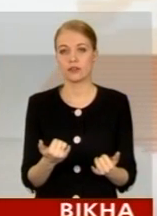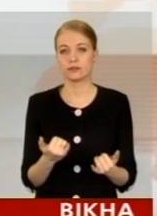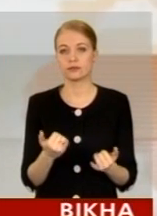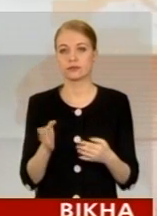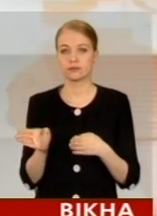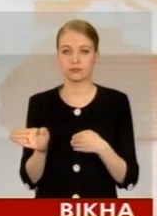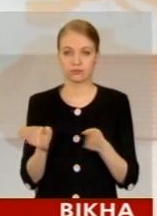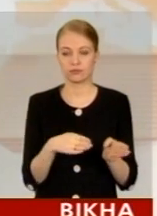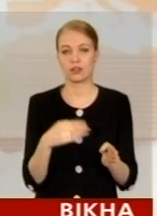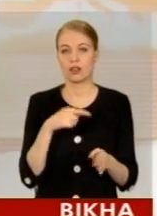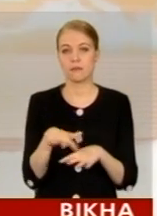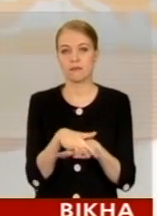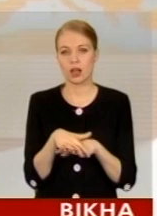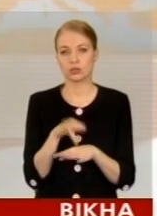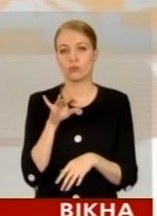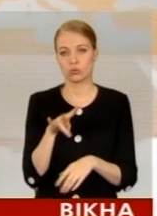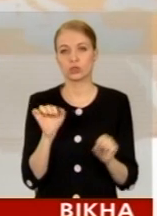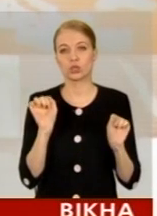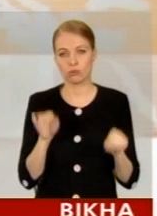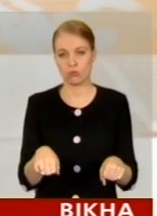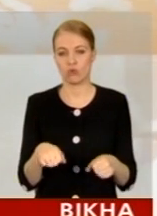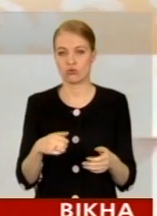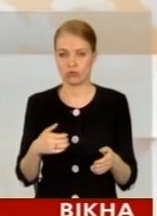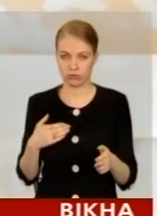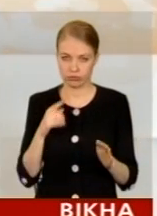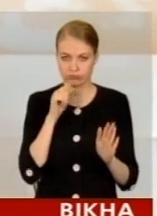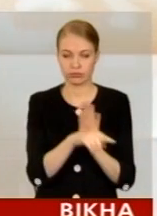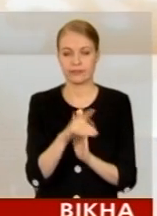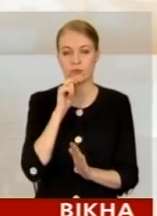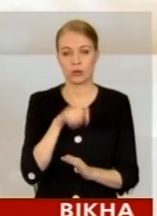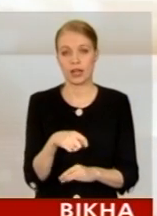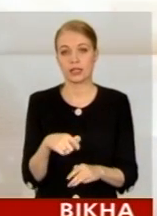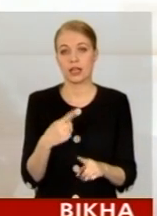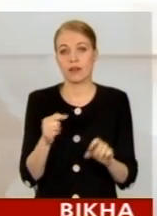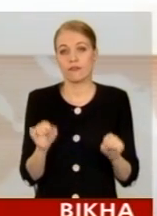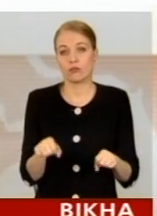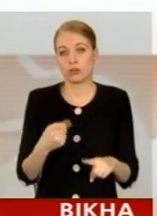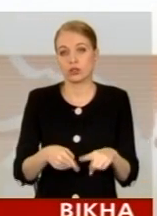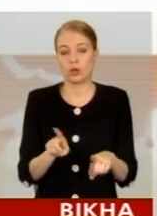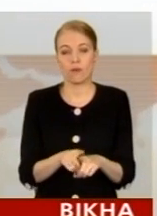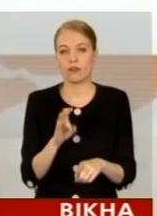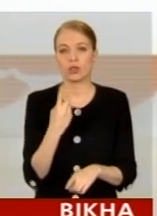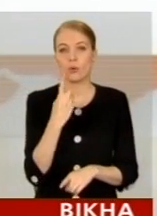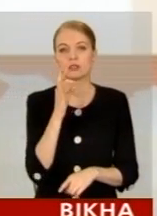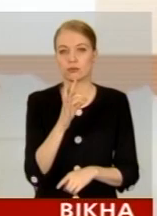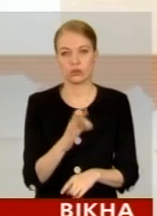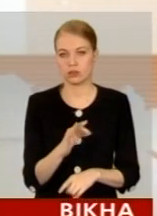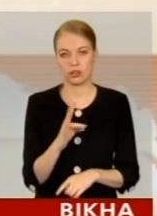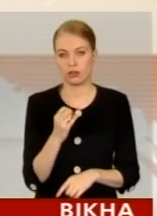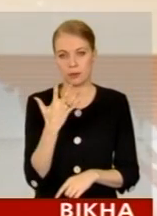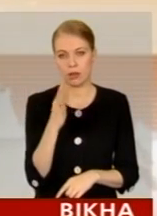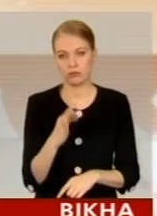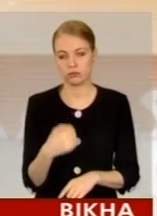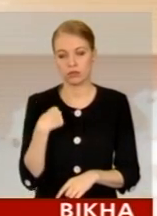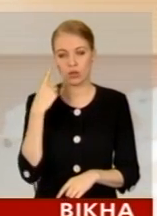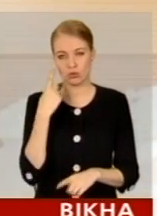быдла массы населения Путин может двинуться в Украину. Вероятность такого сценария не 1% и не 5%. Я